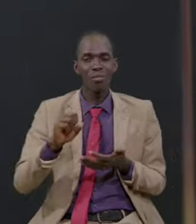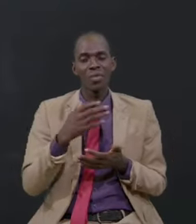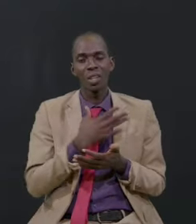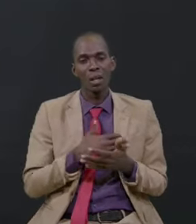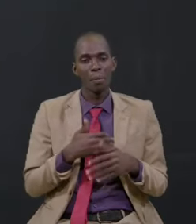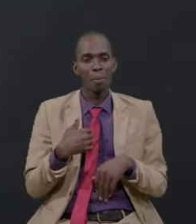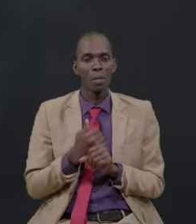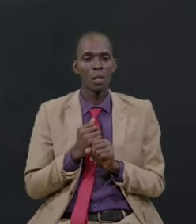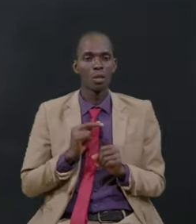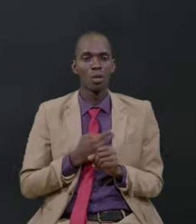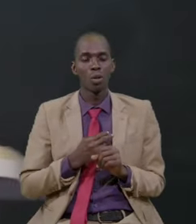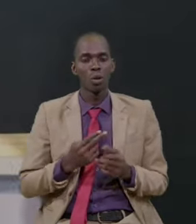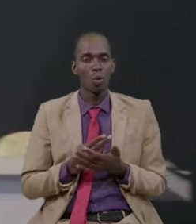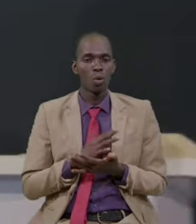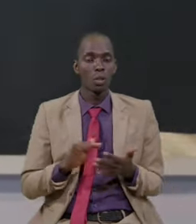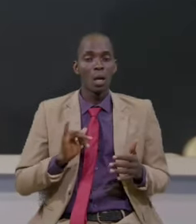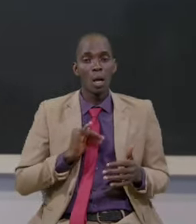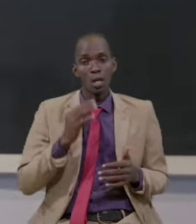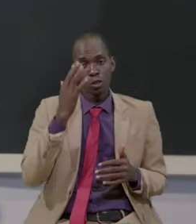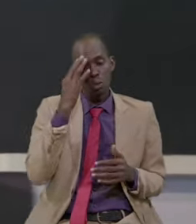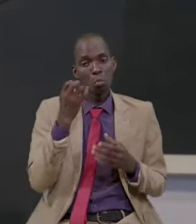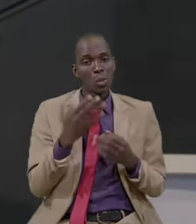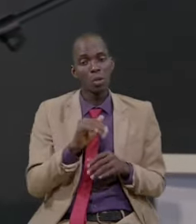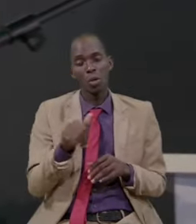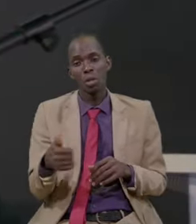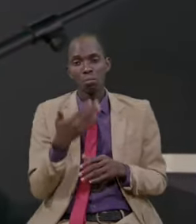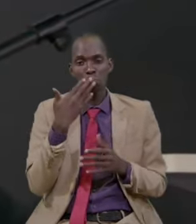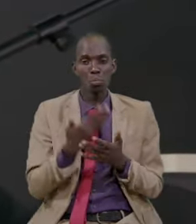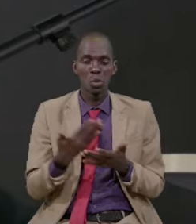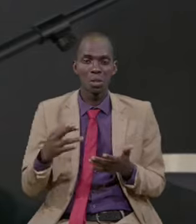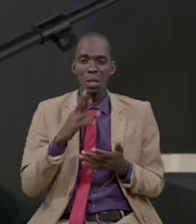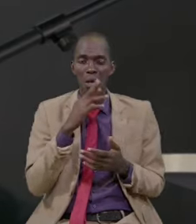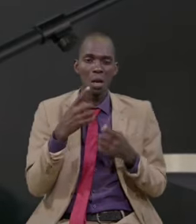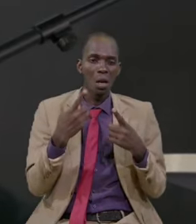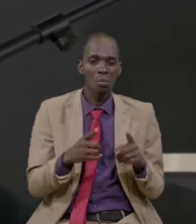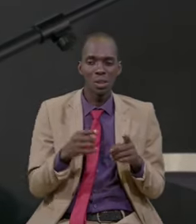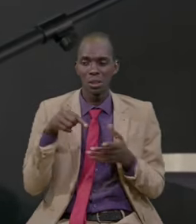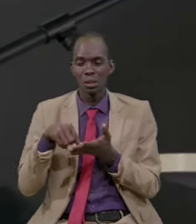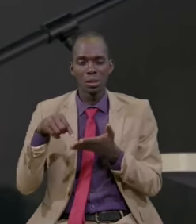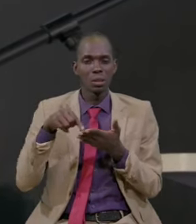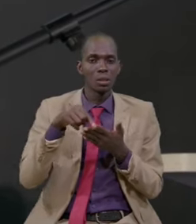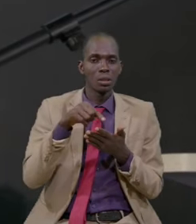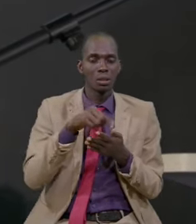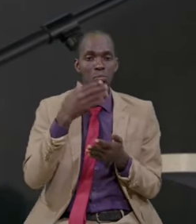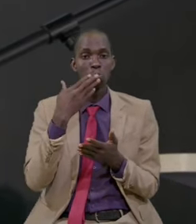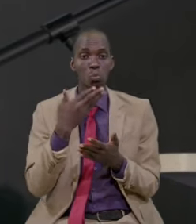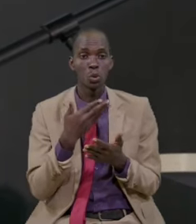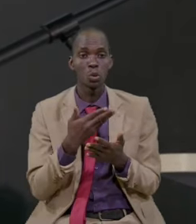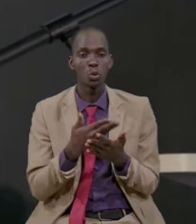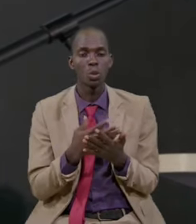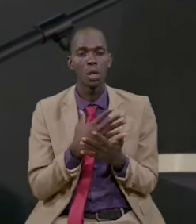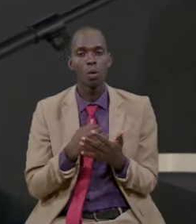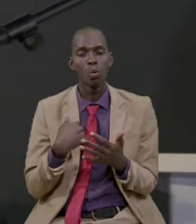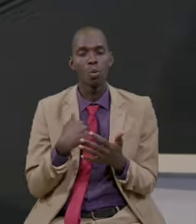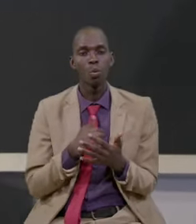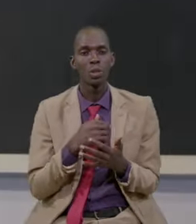saints, je sais que beaucoup d'autres choses viennent, ceci, ceci, cela, c'est bon. Et